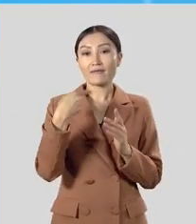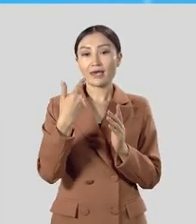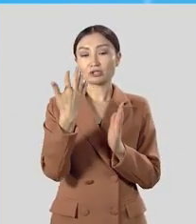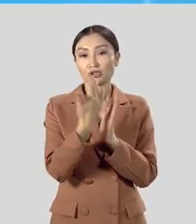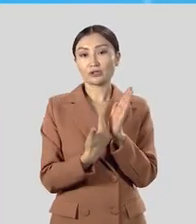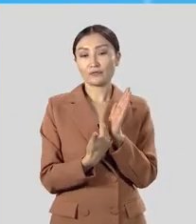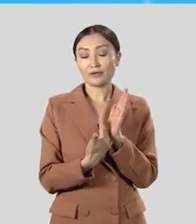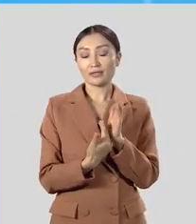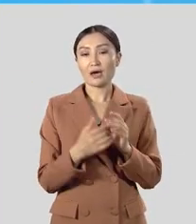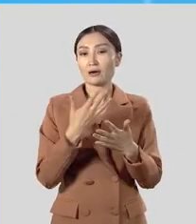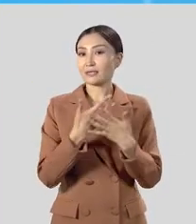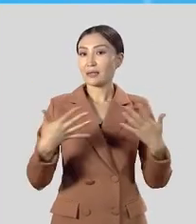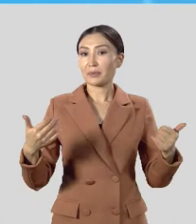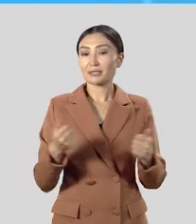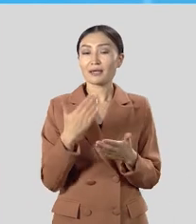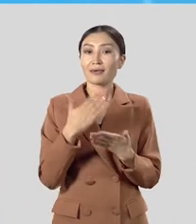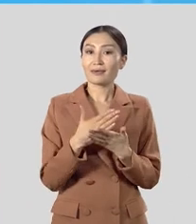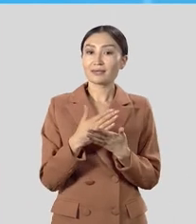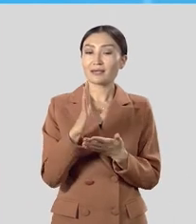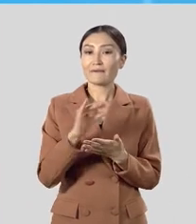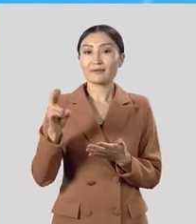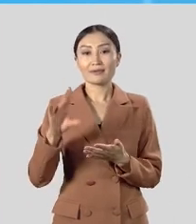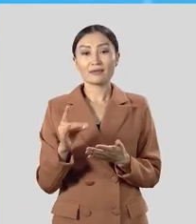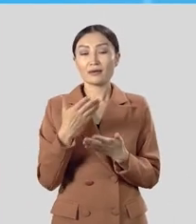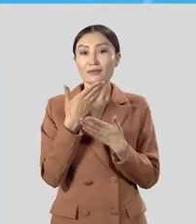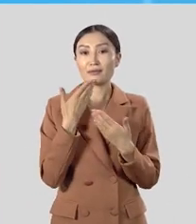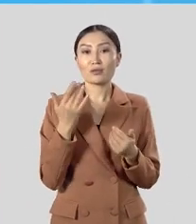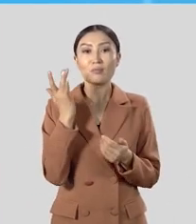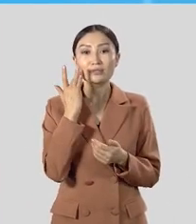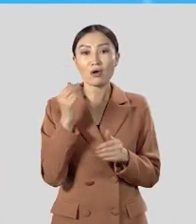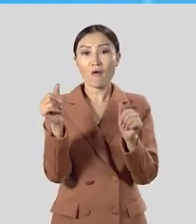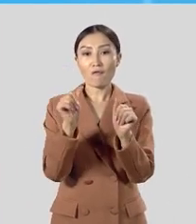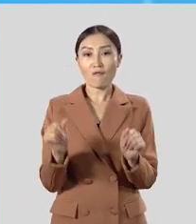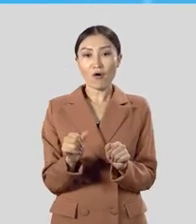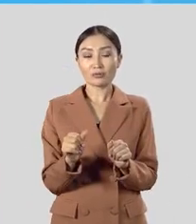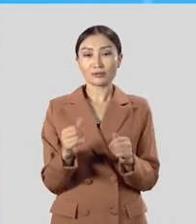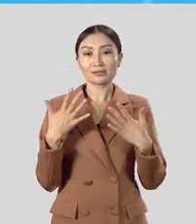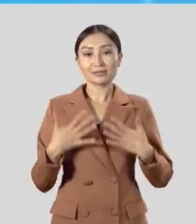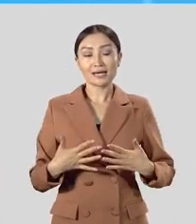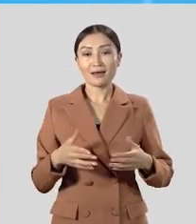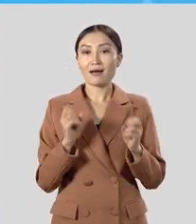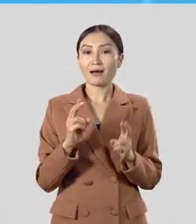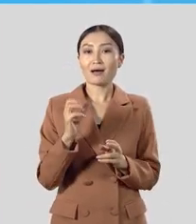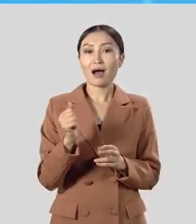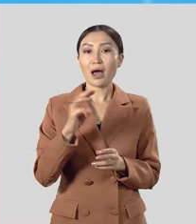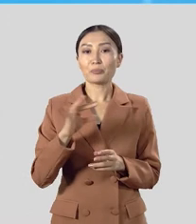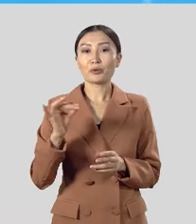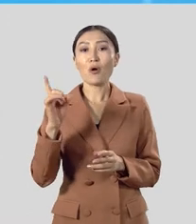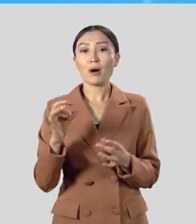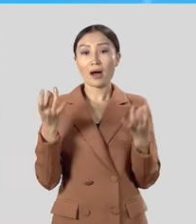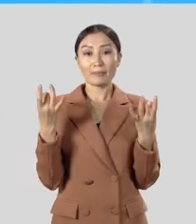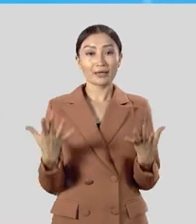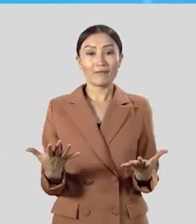этих организмов разнообразен. Есть виды, не имеющие постоянной формы тела, такие как амеба